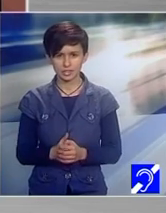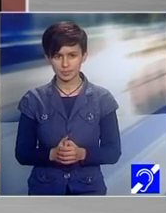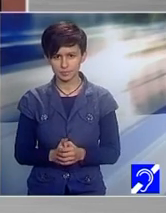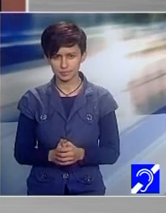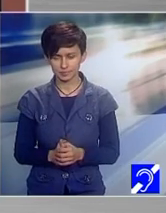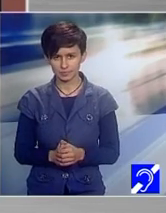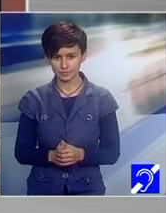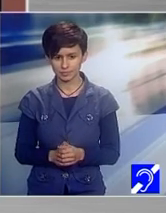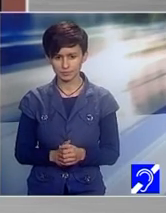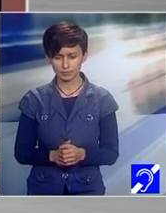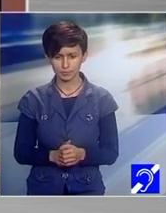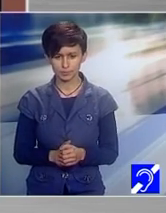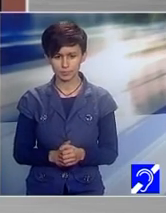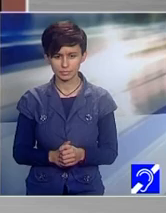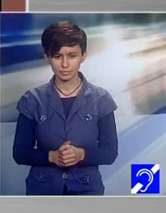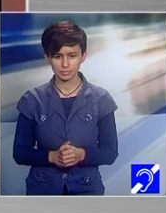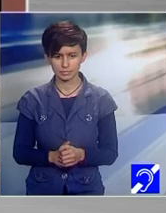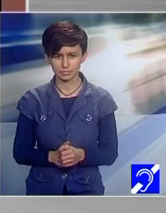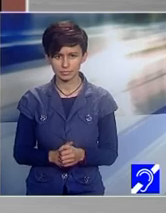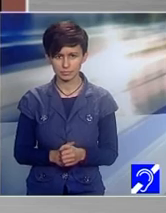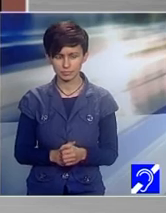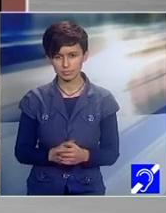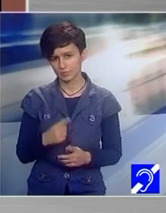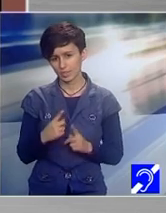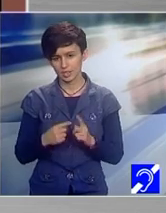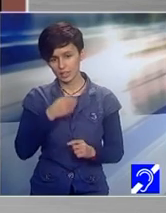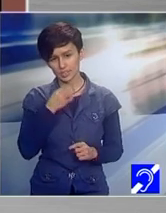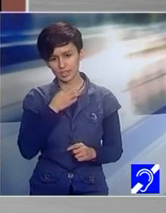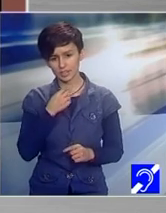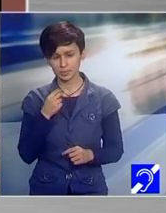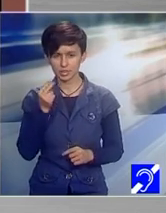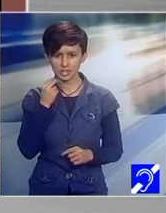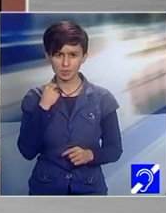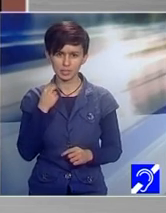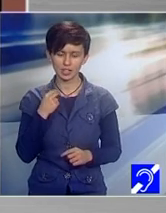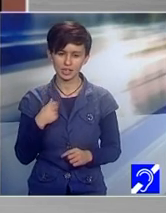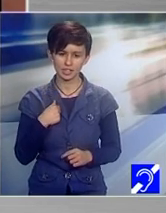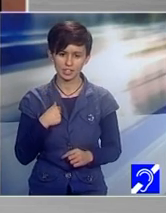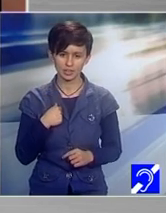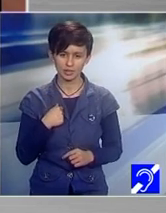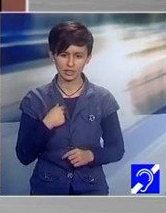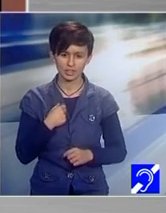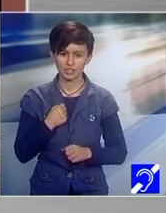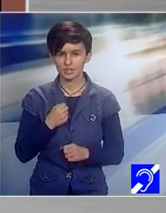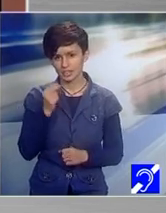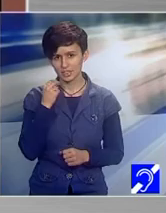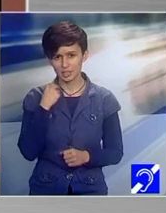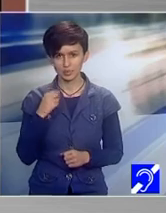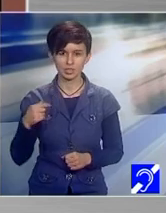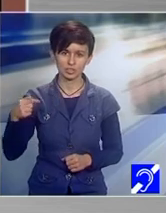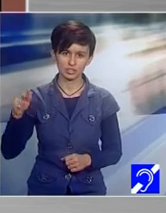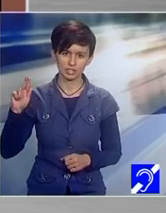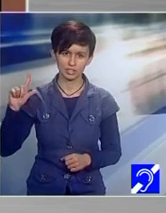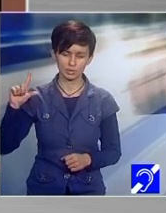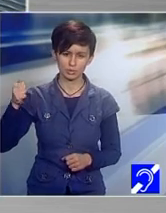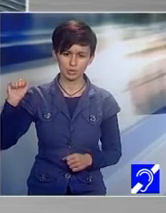Nu am niciun cum. Păi, dacă spun și de masă, într-o zi am mâncat și guiaș. Într-o zi am